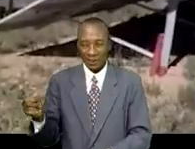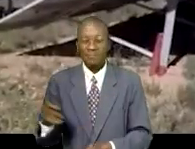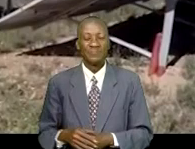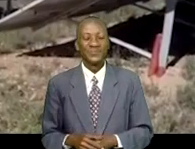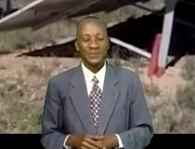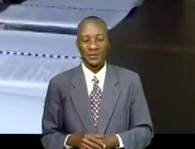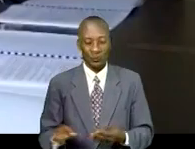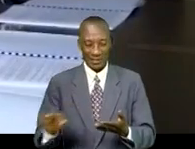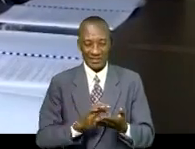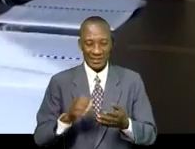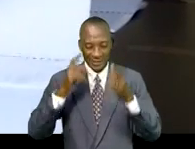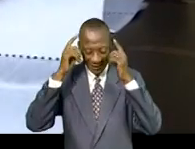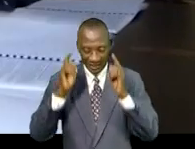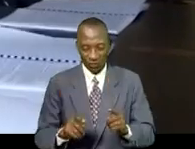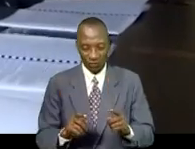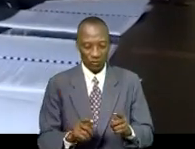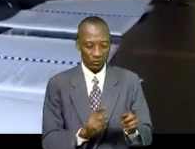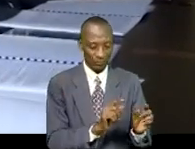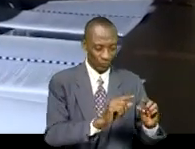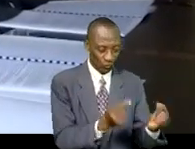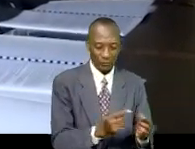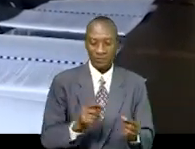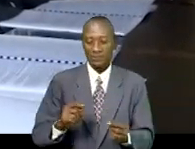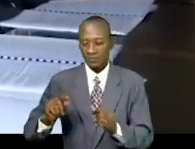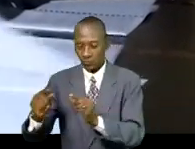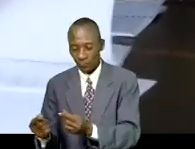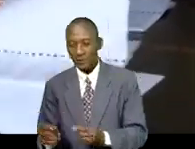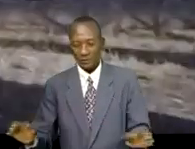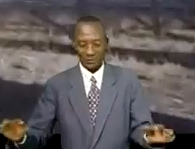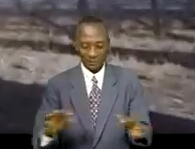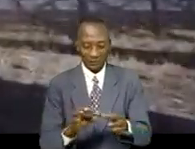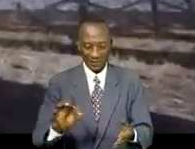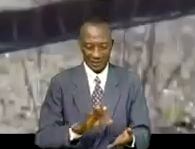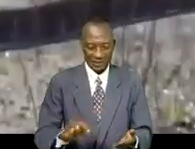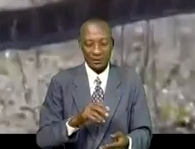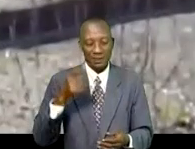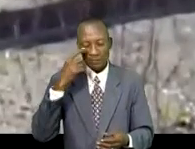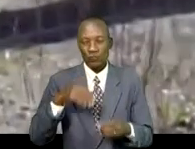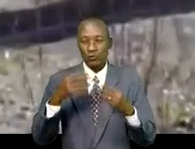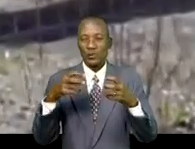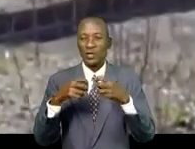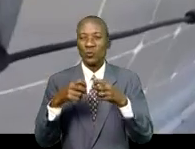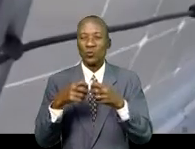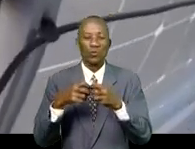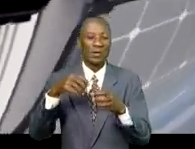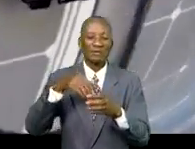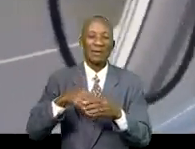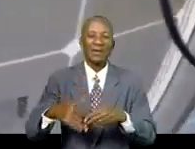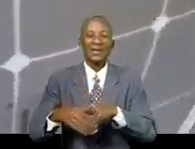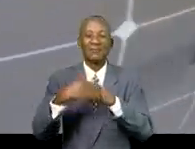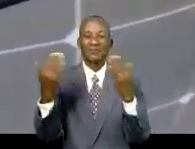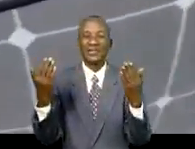Nourou, spécialisée dans le domaine énergétique. Ces contrats prévoient la production de l'électricité à partir de l'énergie solaire et